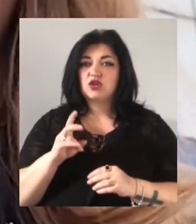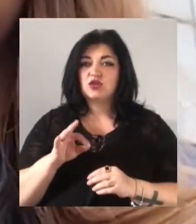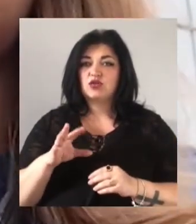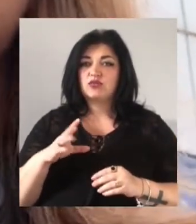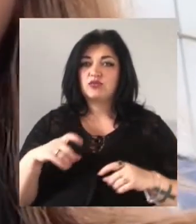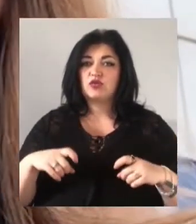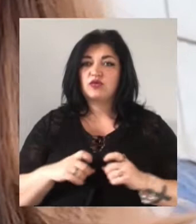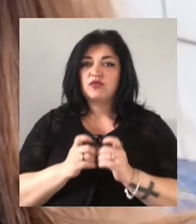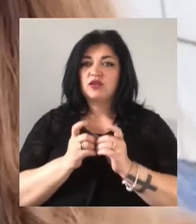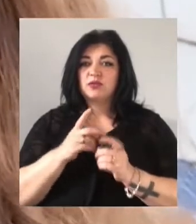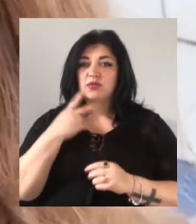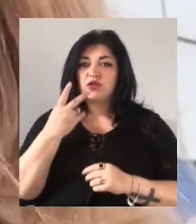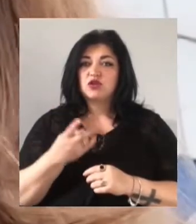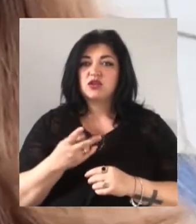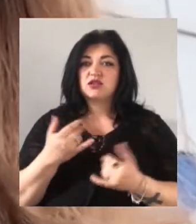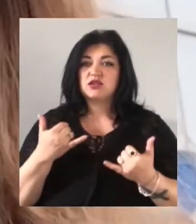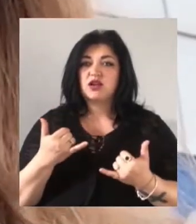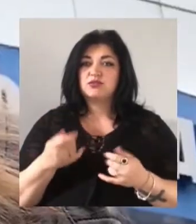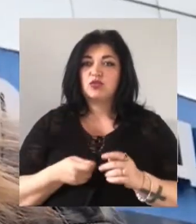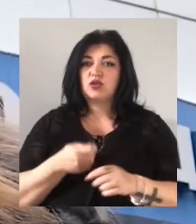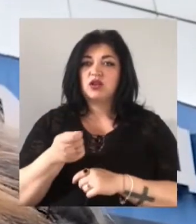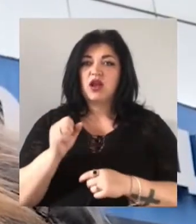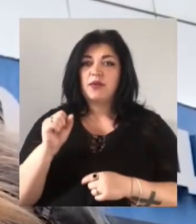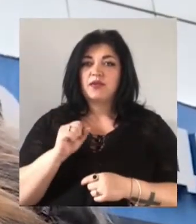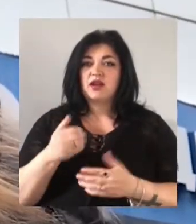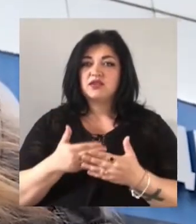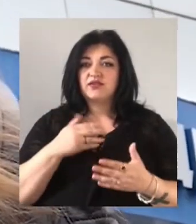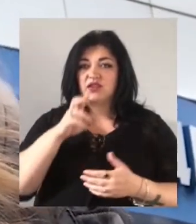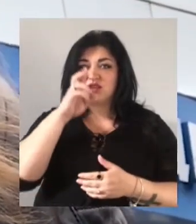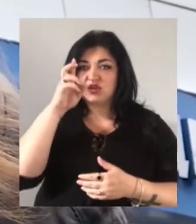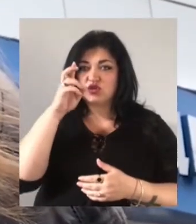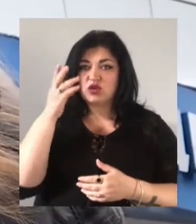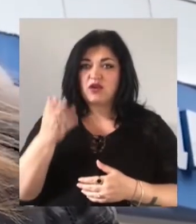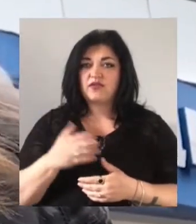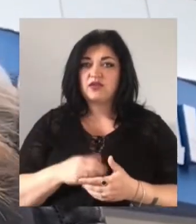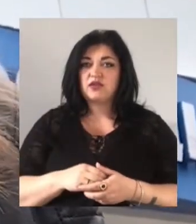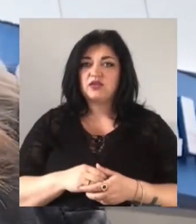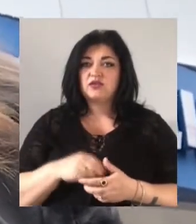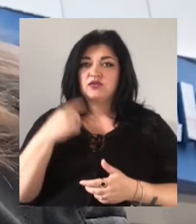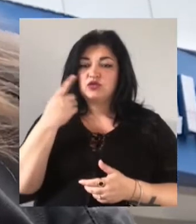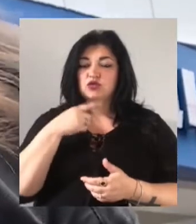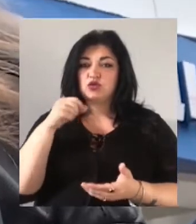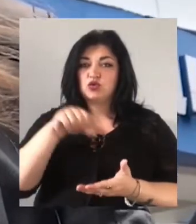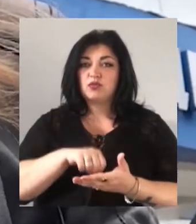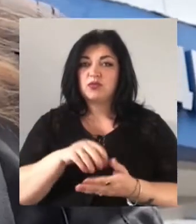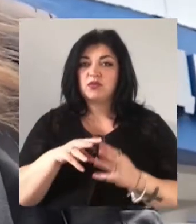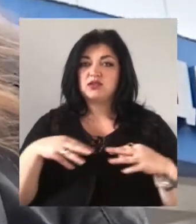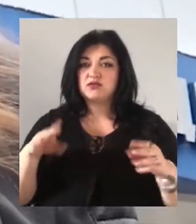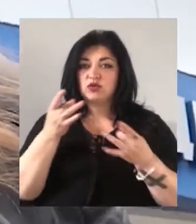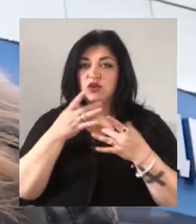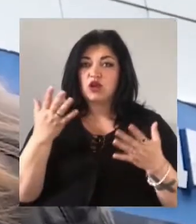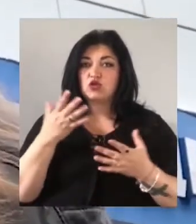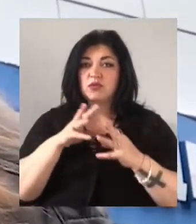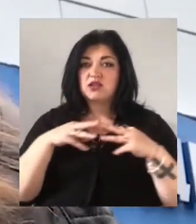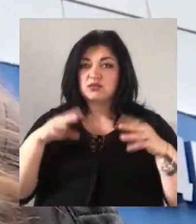чому вбачається? Зараз подана апеляція від держави в особі Міністерства культури. І якщо міністром культури